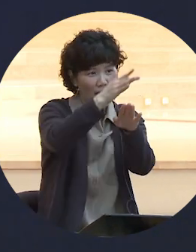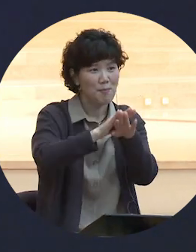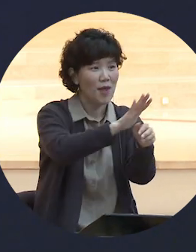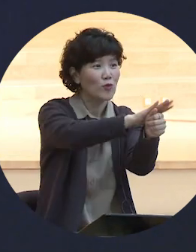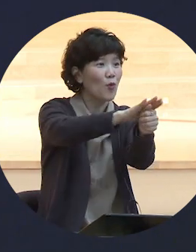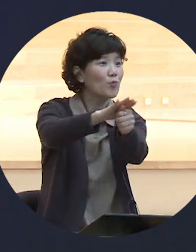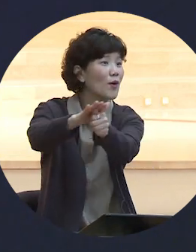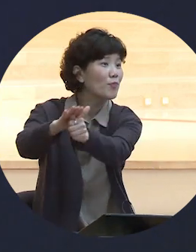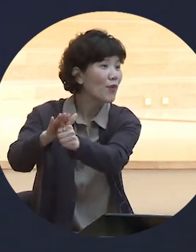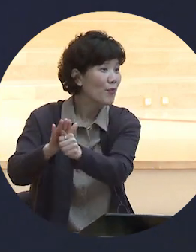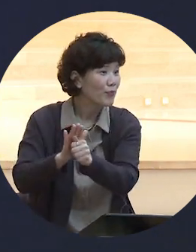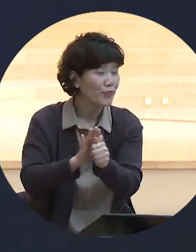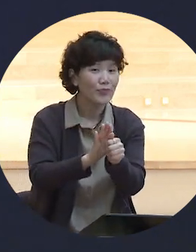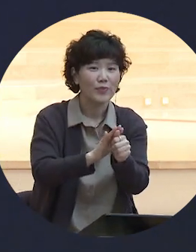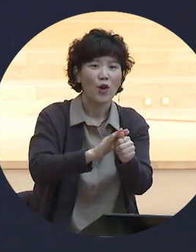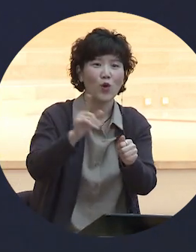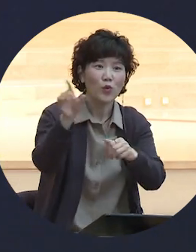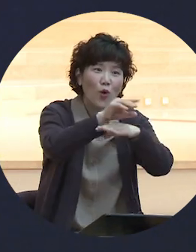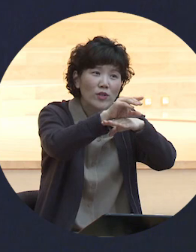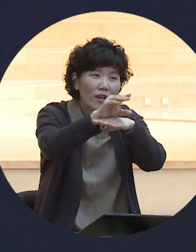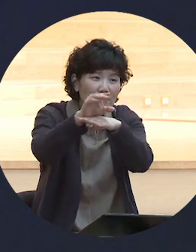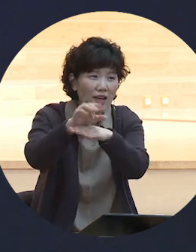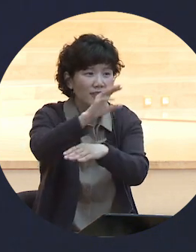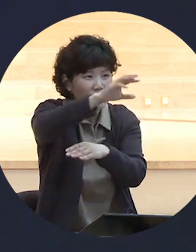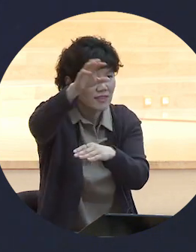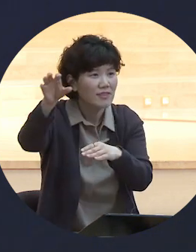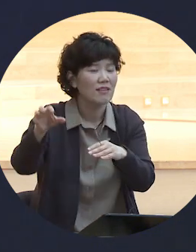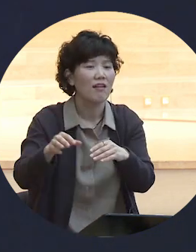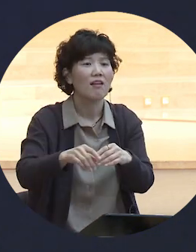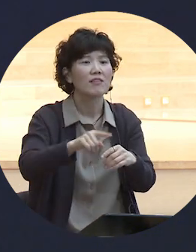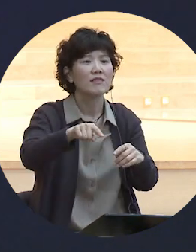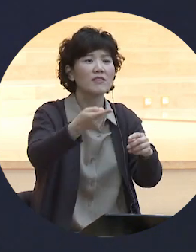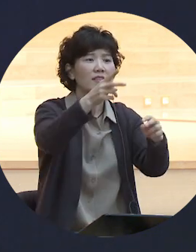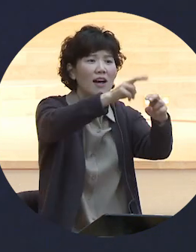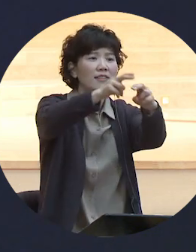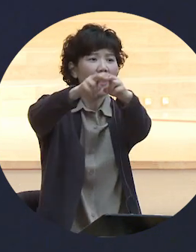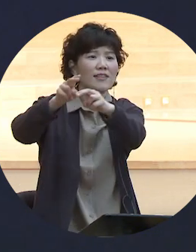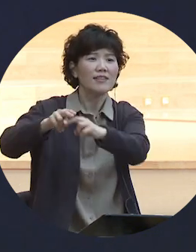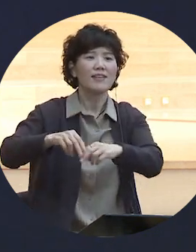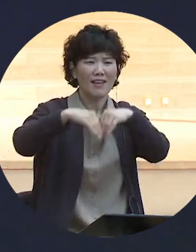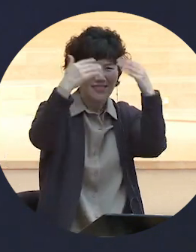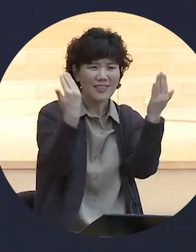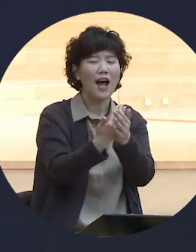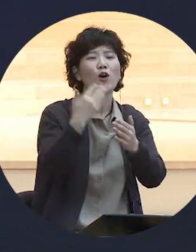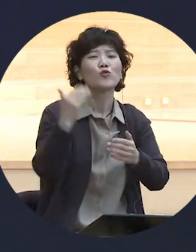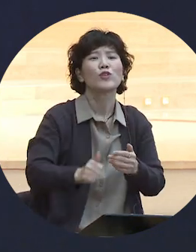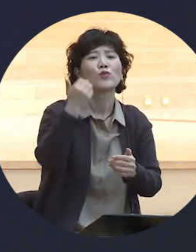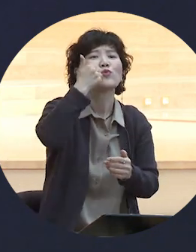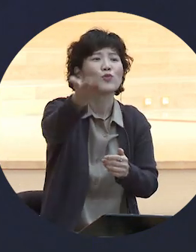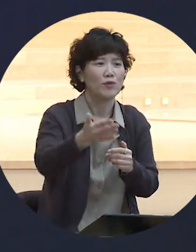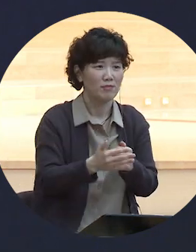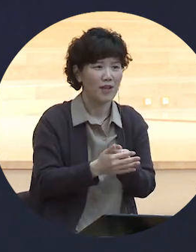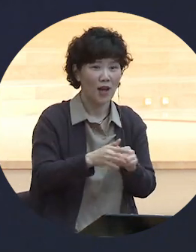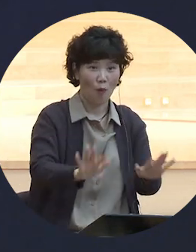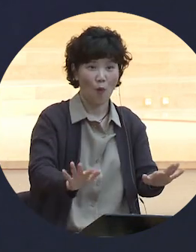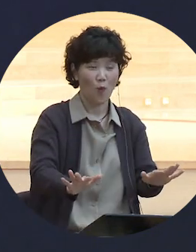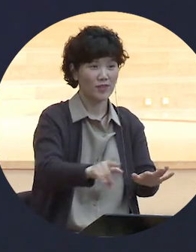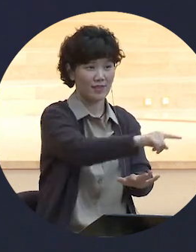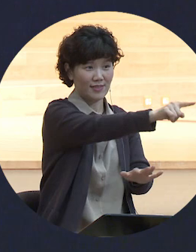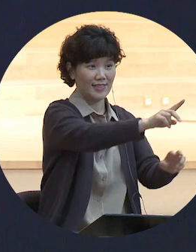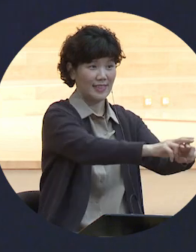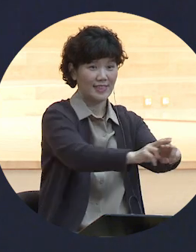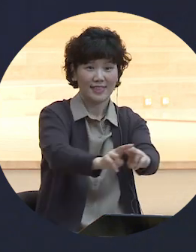지금 오픈하우스의 영상실을 섬기는 모든 분들 있는 그 자리의 주인이 누구냐는 거죠. 여러분이 들고 나는 이 본당에